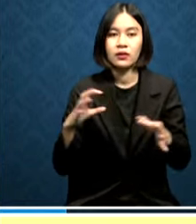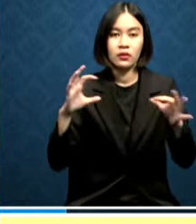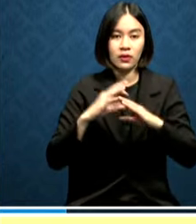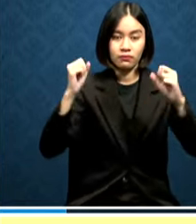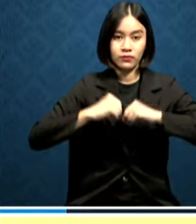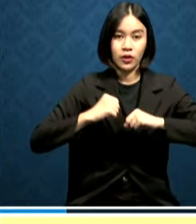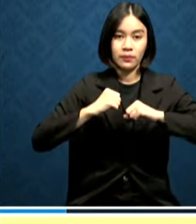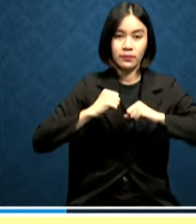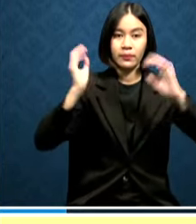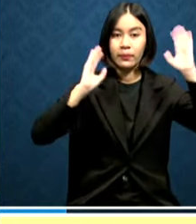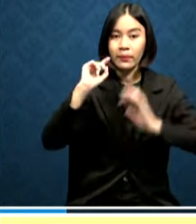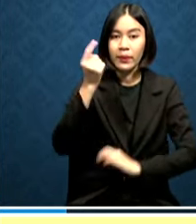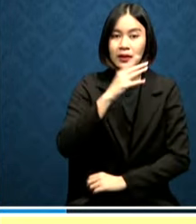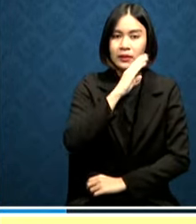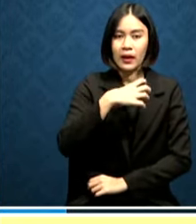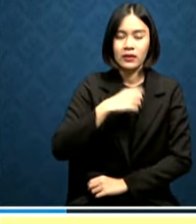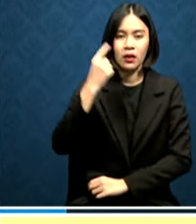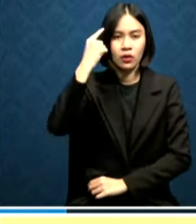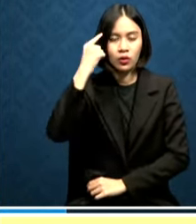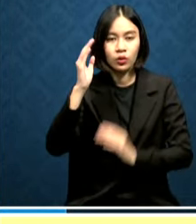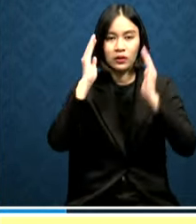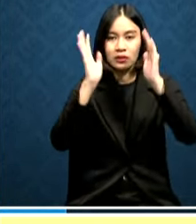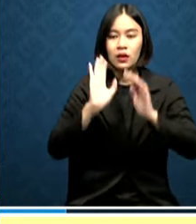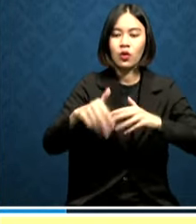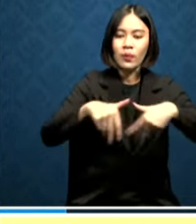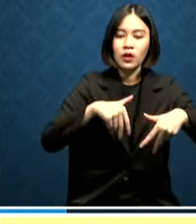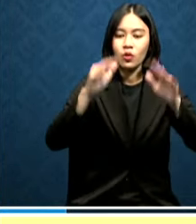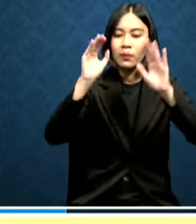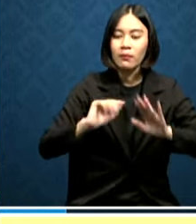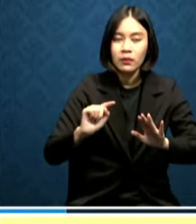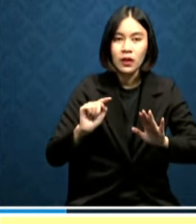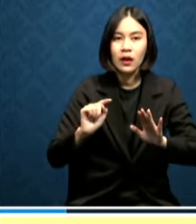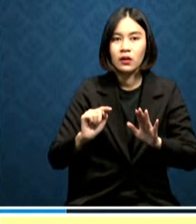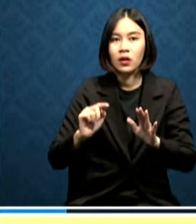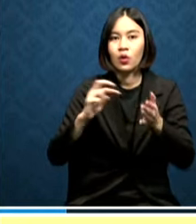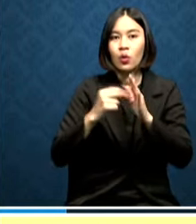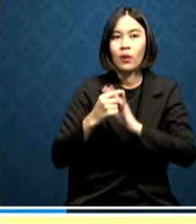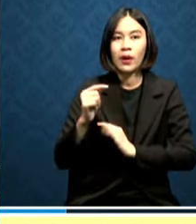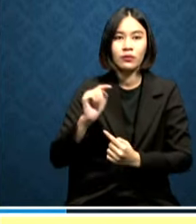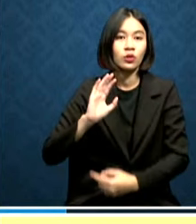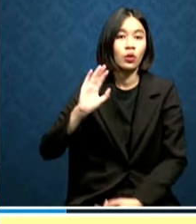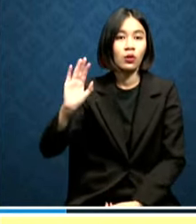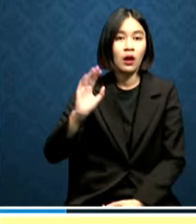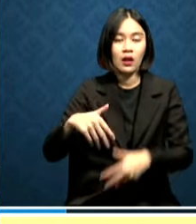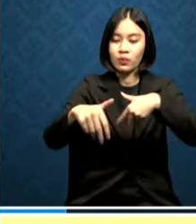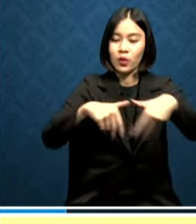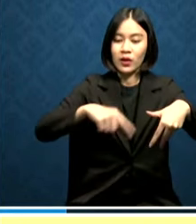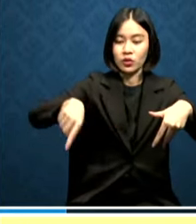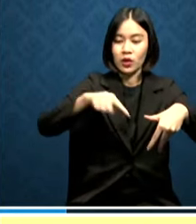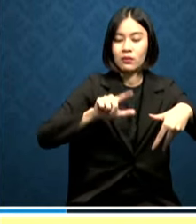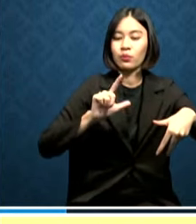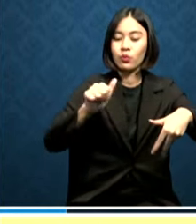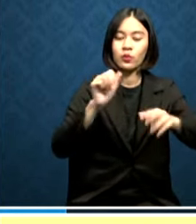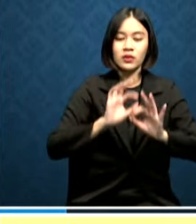ใหม่หรือถ้าหากอยากประสงค์อยากจะรู้ว่าเจตนารมณ์ของประชาชนเป็นอย่างไรซึ่งเป็นอนัตของสวรรค์นะฮะประชาชนเป็นเสียงสวรรค์นั้นก็